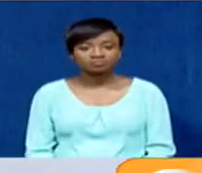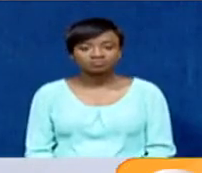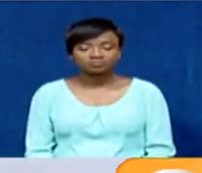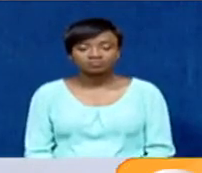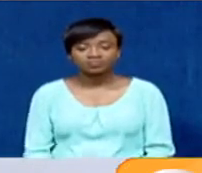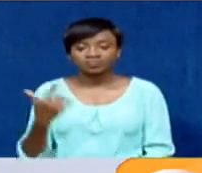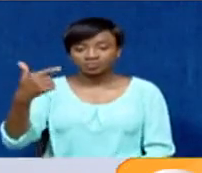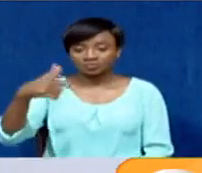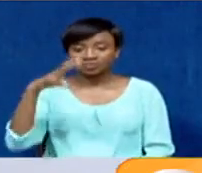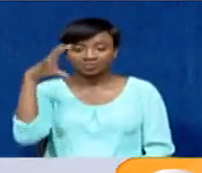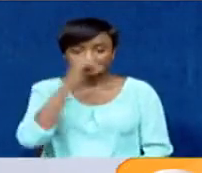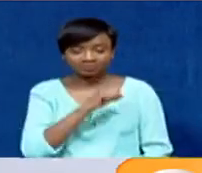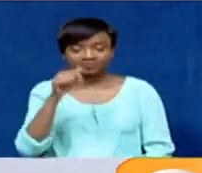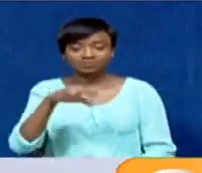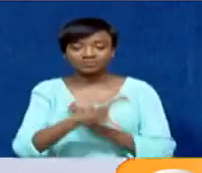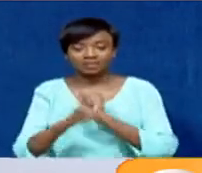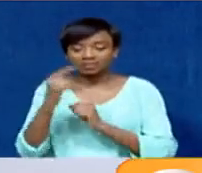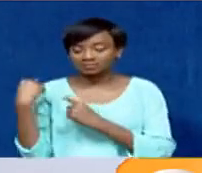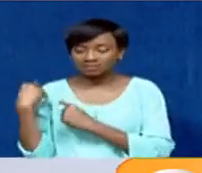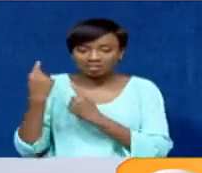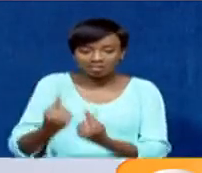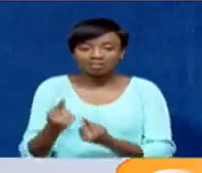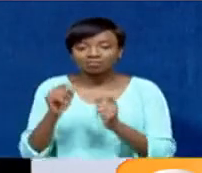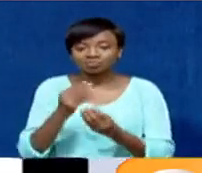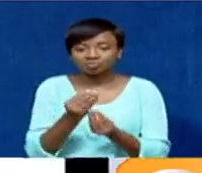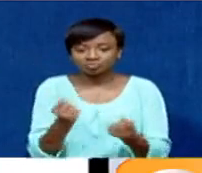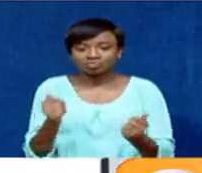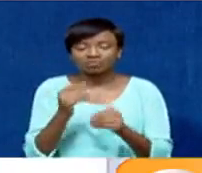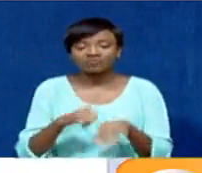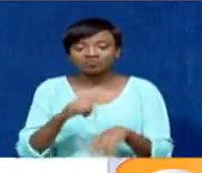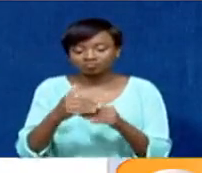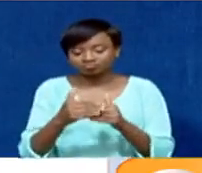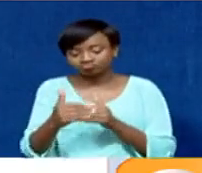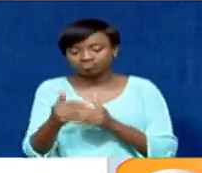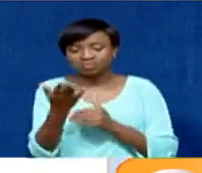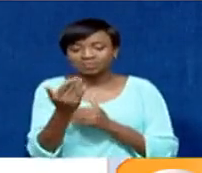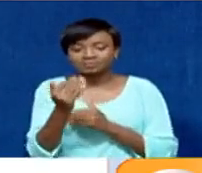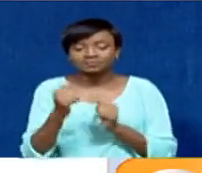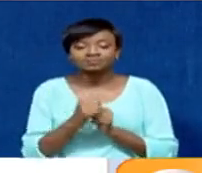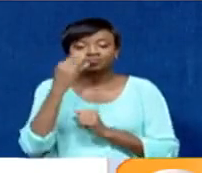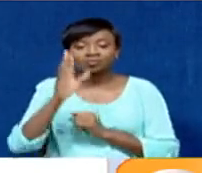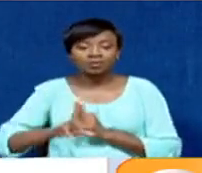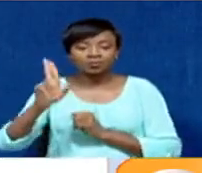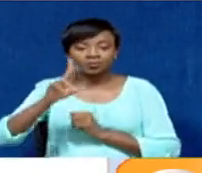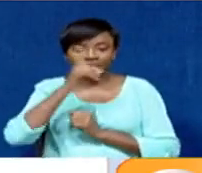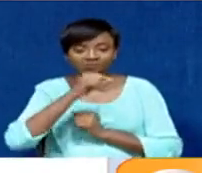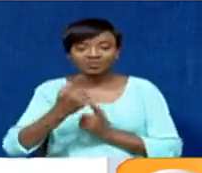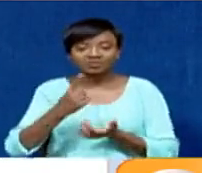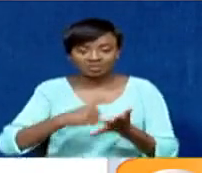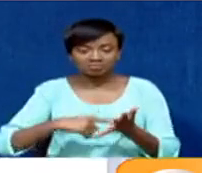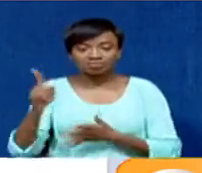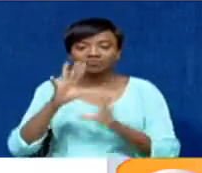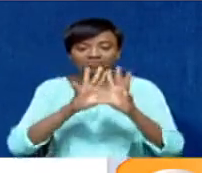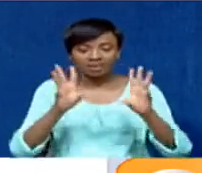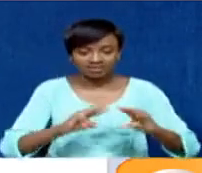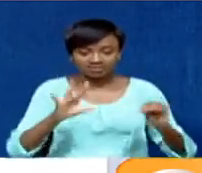Huenda uhaba wa mafuta ulioshuhudiwa nchini kwa siku kadhaa zilizopita ukamalizika kufikia siku chache zijazo baada ya Rais Uhuru Kenyatta kuidhinisha mswada